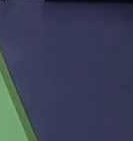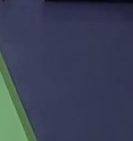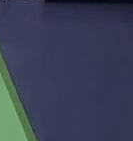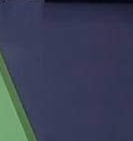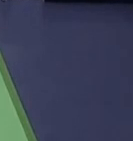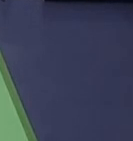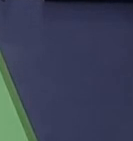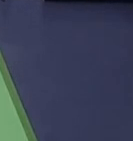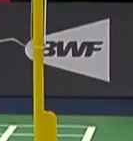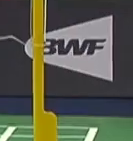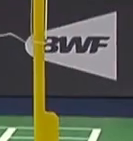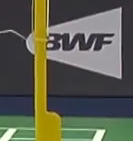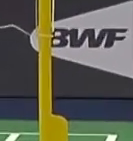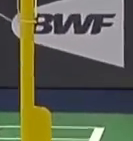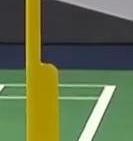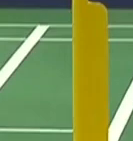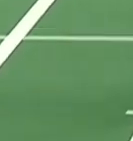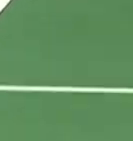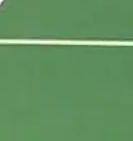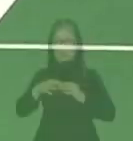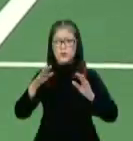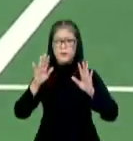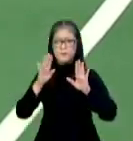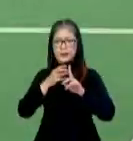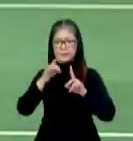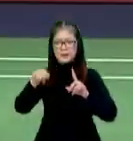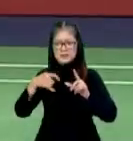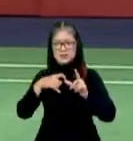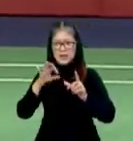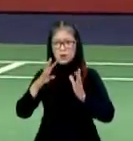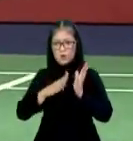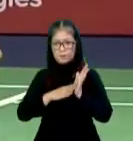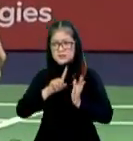tangkis. Hingga masuk ke BP Jarum, hingga masuk ke Pelatnas sampai sekarang.